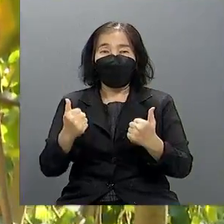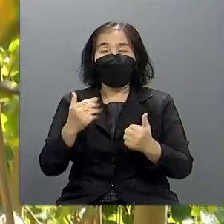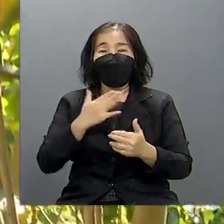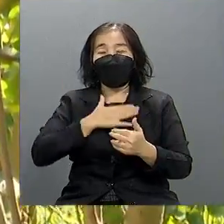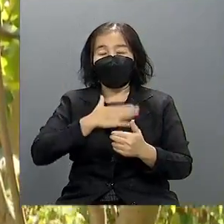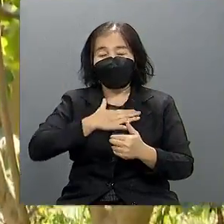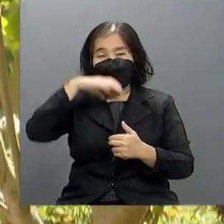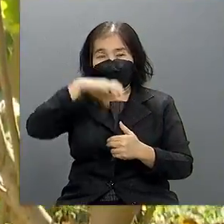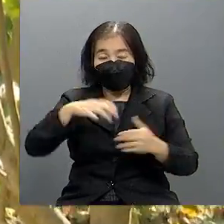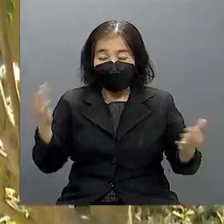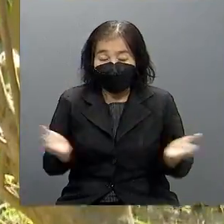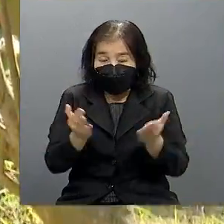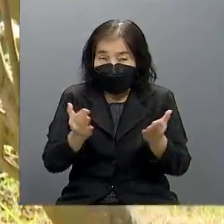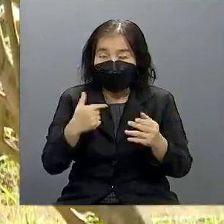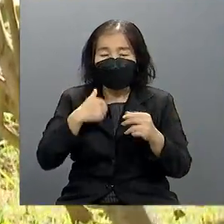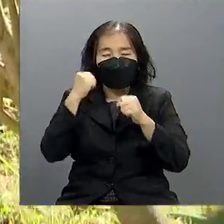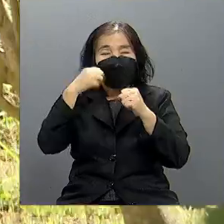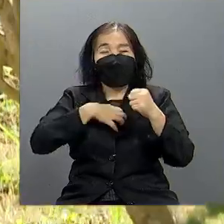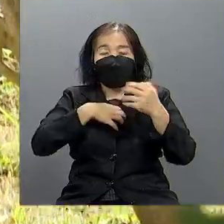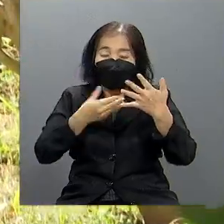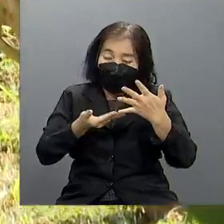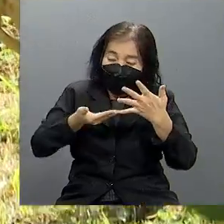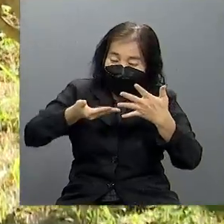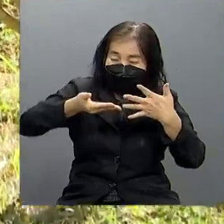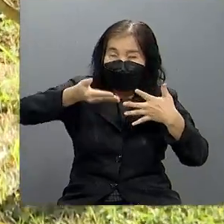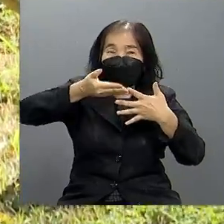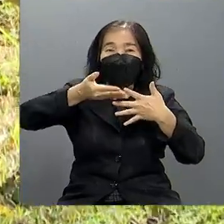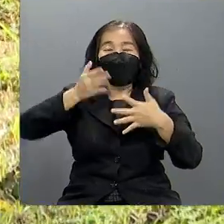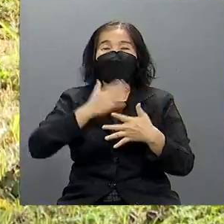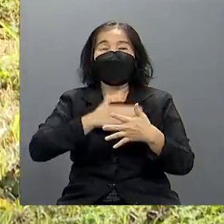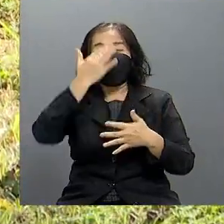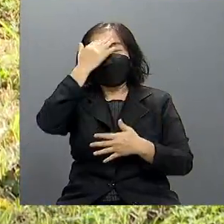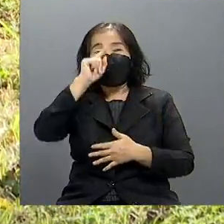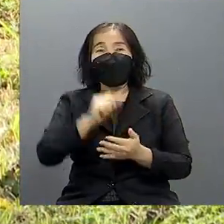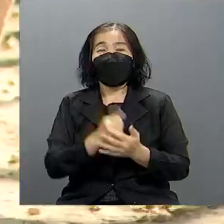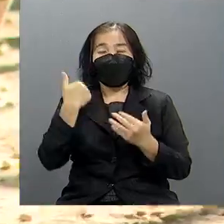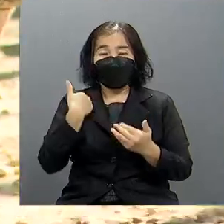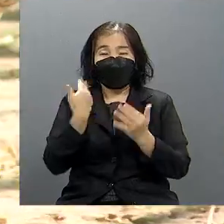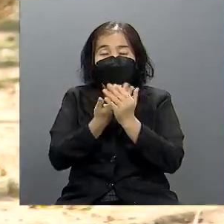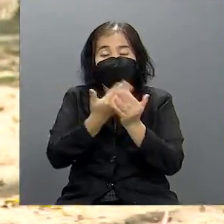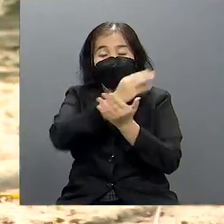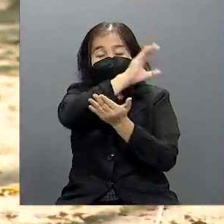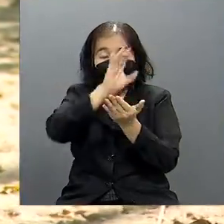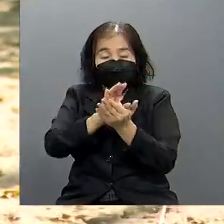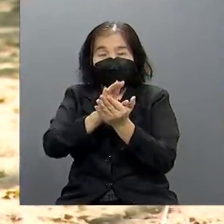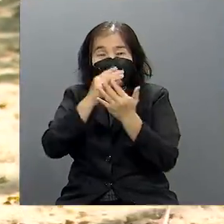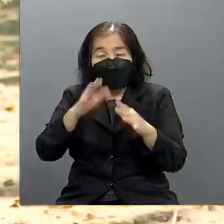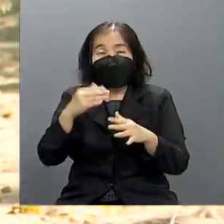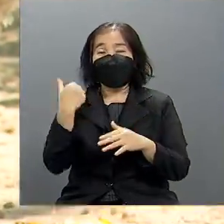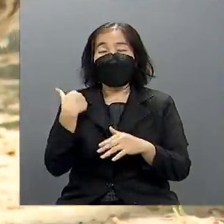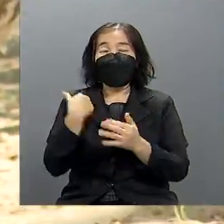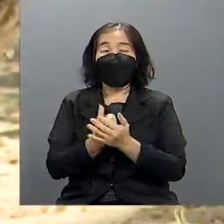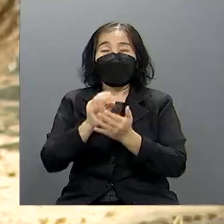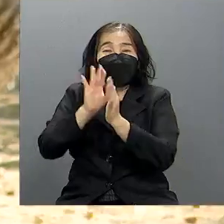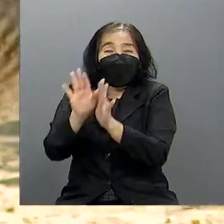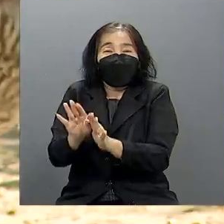จะพยายามยกระดับหรือพัฒนาศักยภาพของเขาพอเขาได้งบประมาณหรือทุนต่างๆเนี่ยเขาก็จะเอามาพัฒนาในกิจกรรมเพื่อ